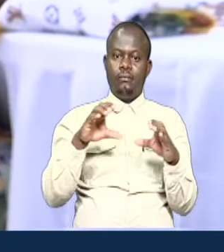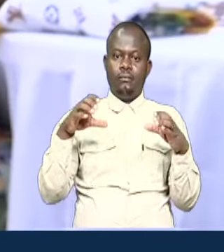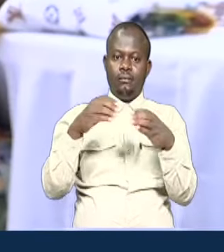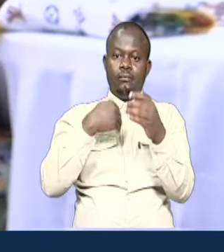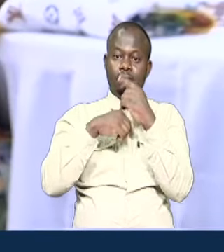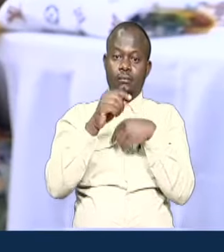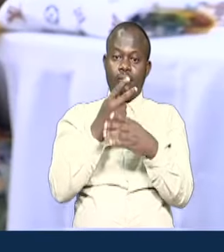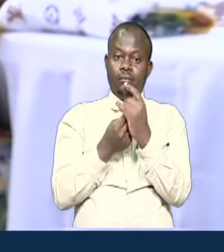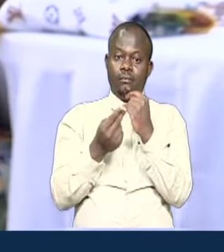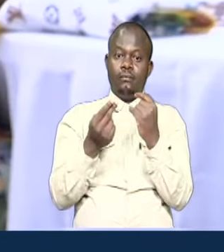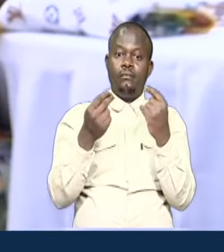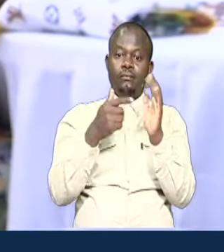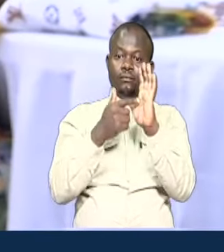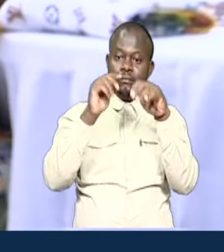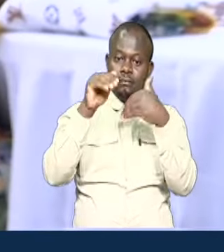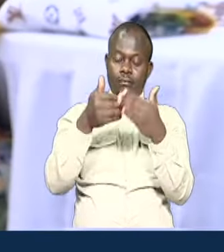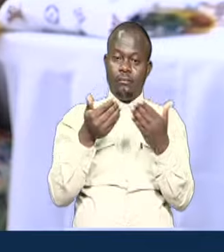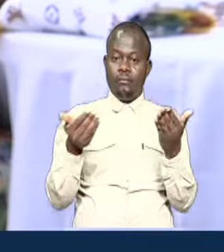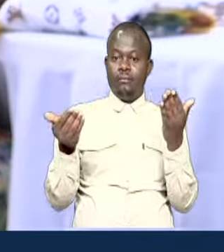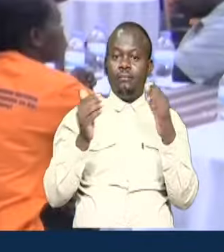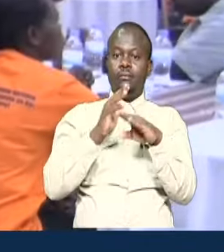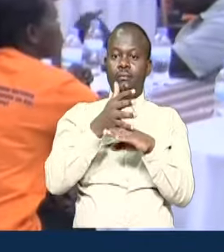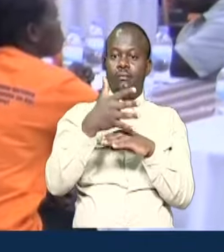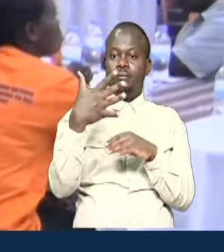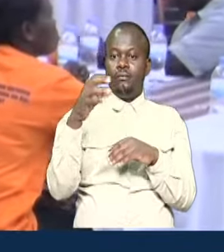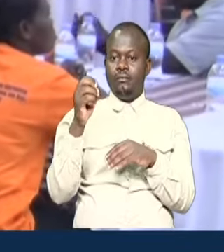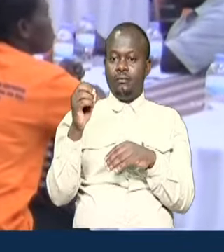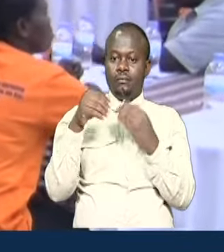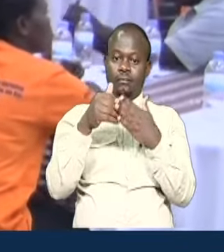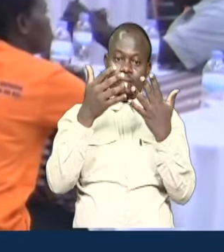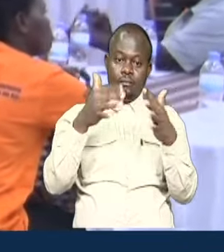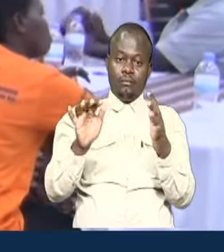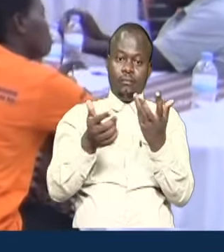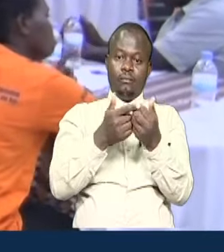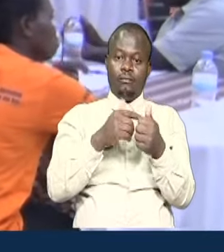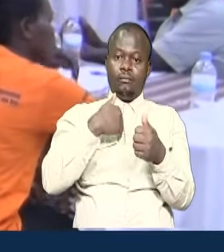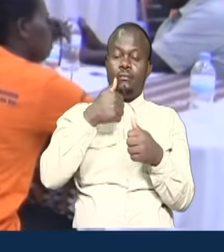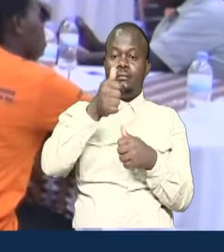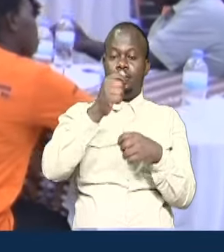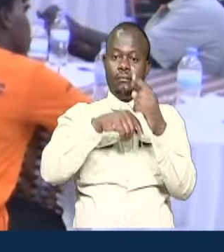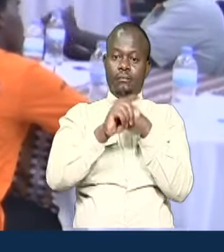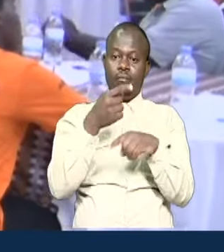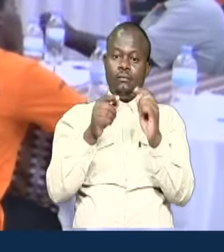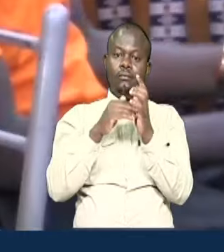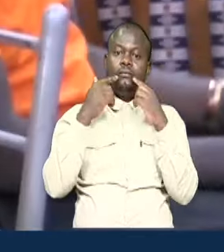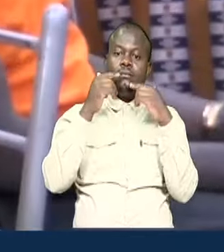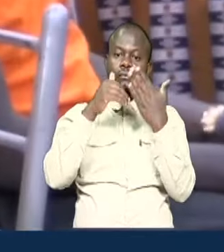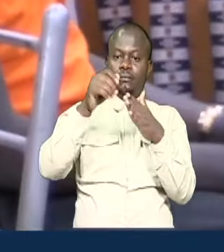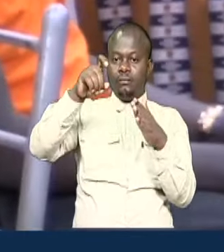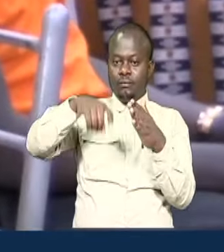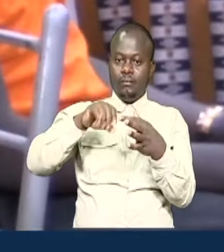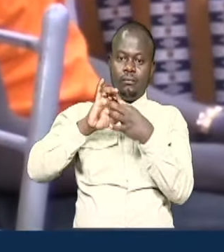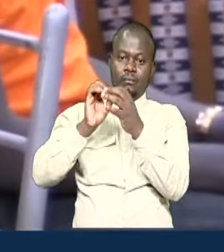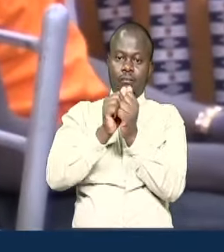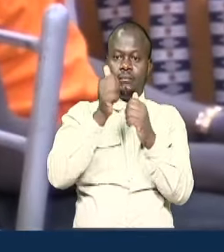ubumuga bukomatanyije rigaragaza ko abana babarirwa muri 500 ari bamaze kubarurwa ko bafite ubu bumuga. Rivuga kandi ko hakenewe ubufatanye